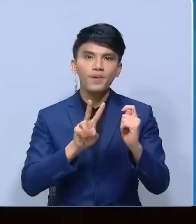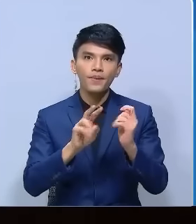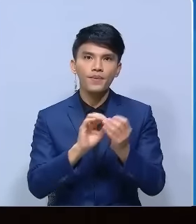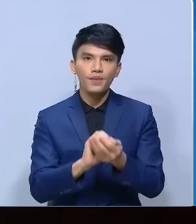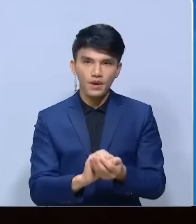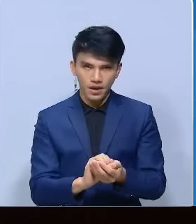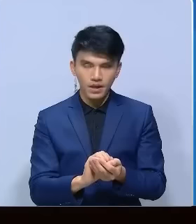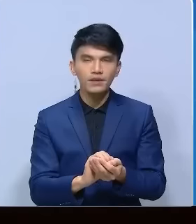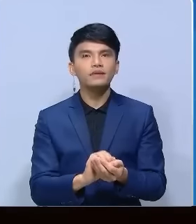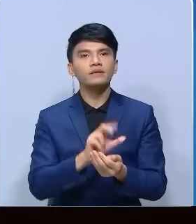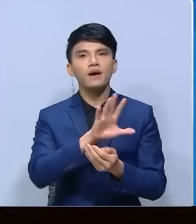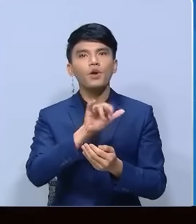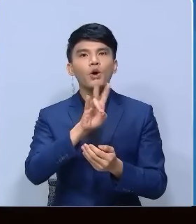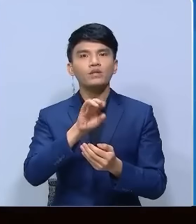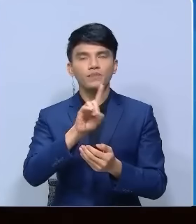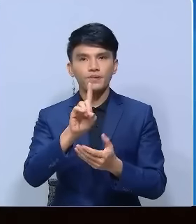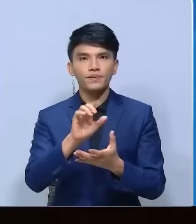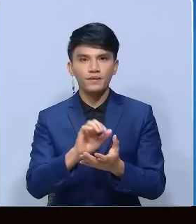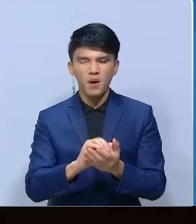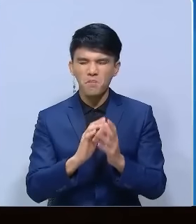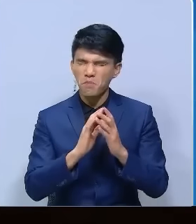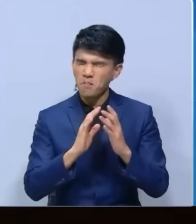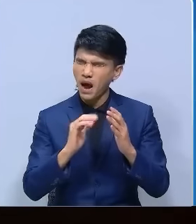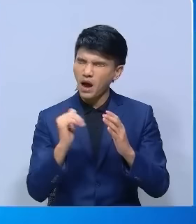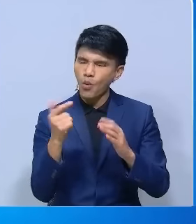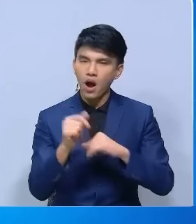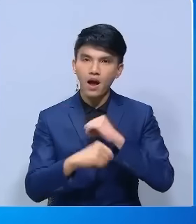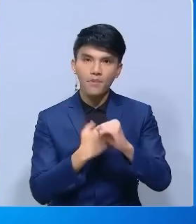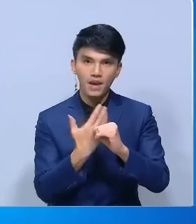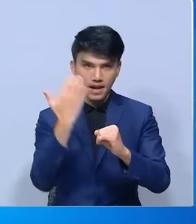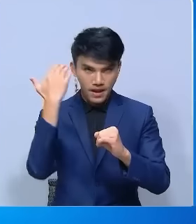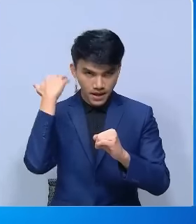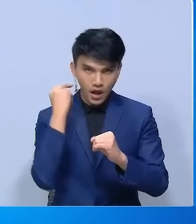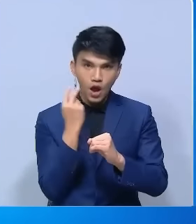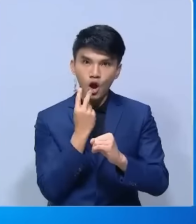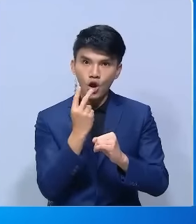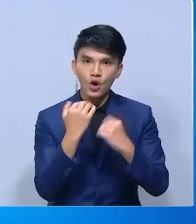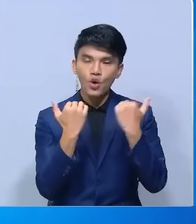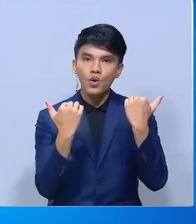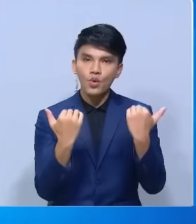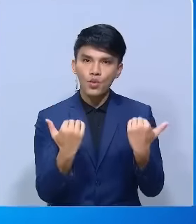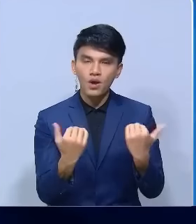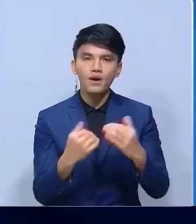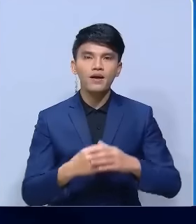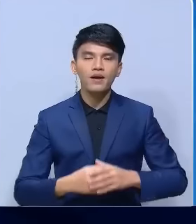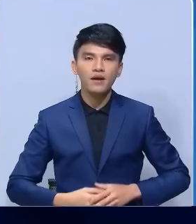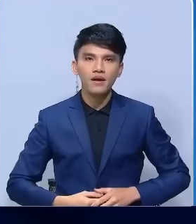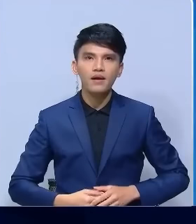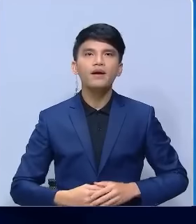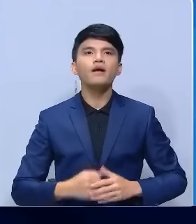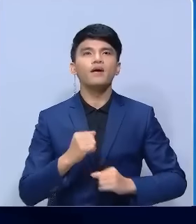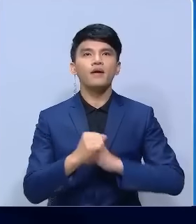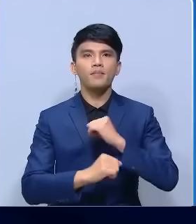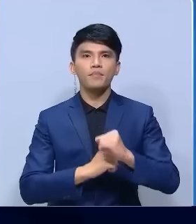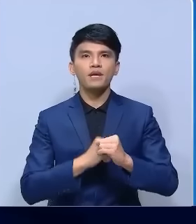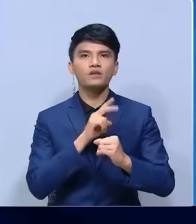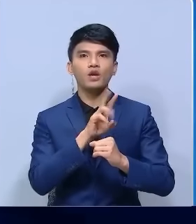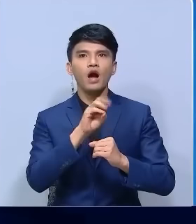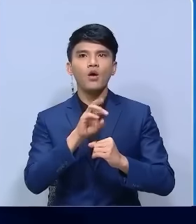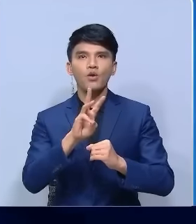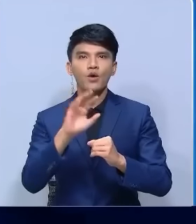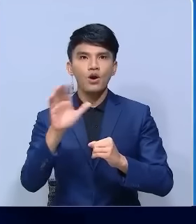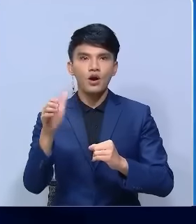อ371ลูกมากกว่าปีก่อน ค่ะ มาดูสถิติปรากฏการบั้งไฟพญานาคปี66เกิน